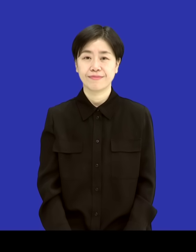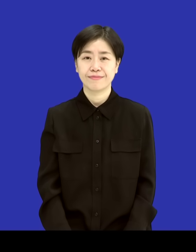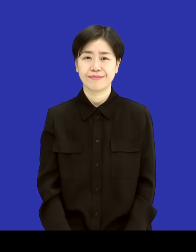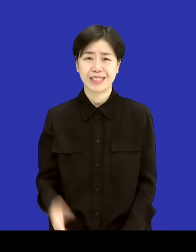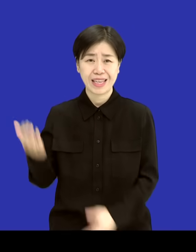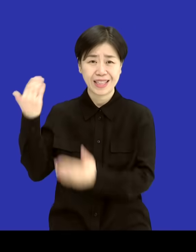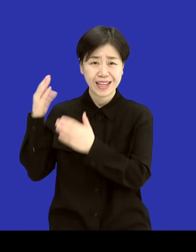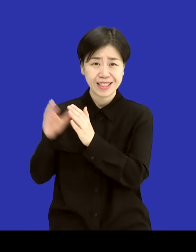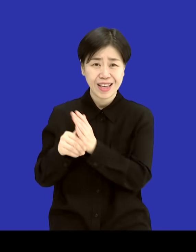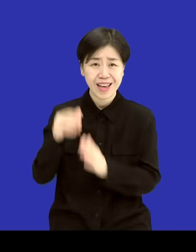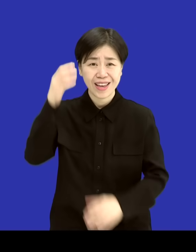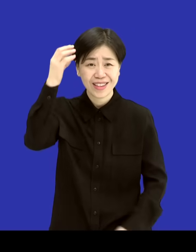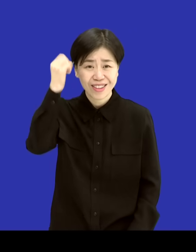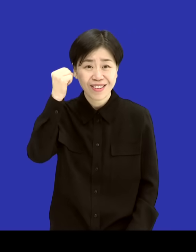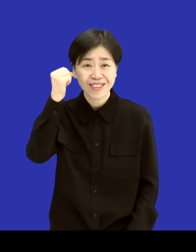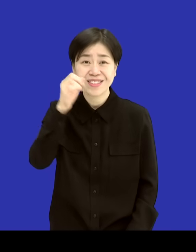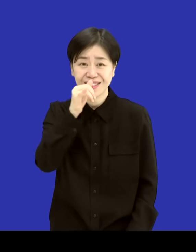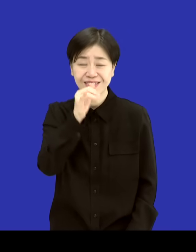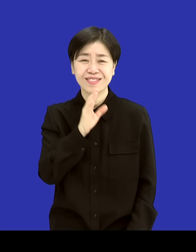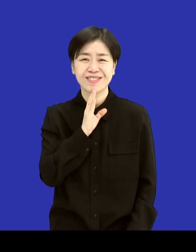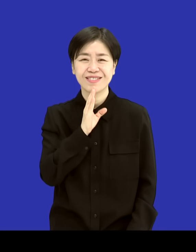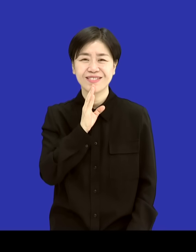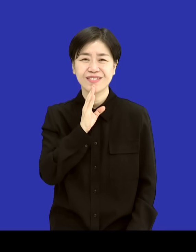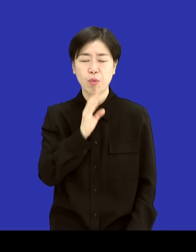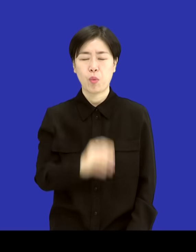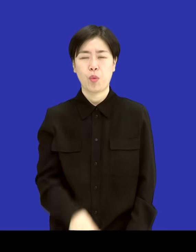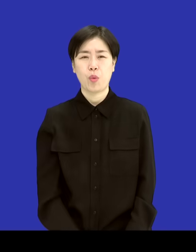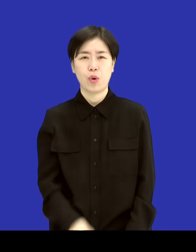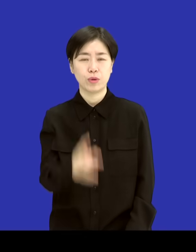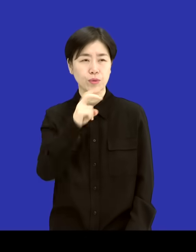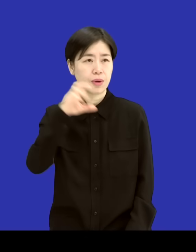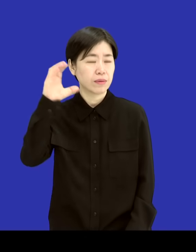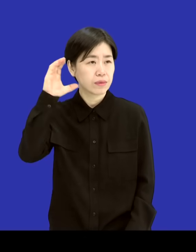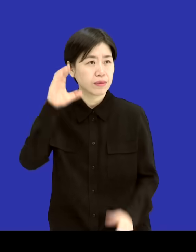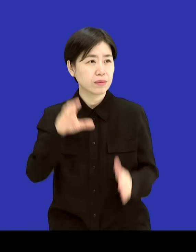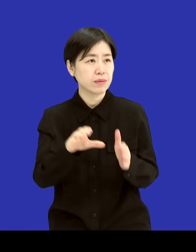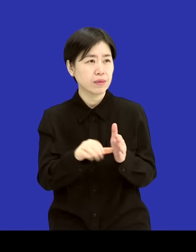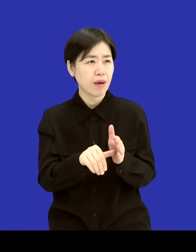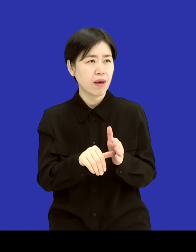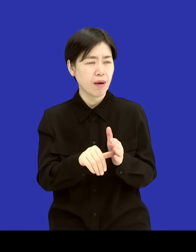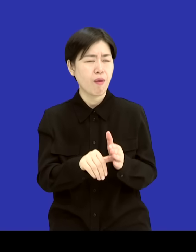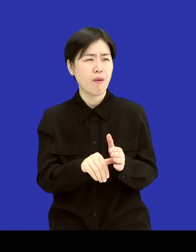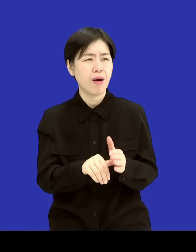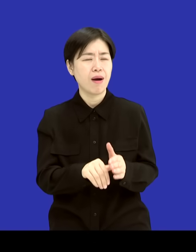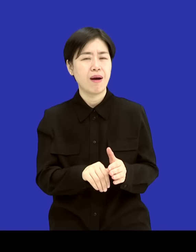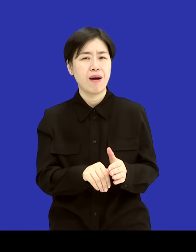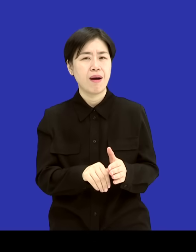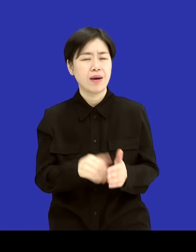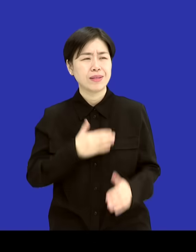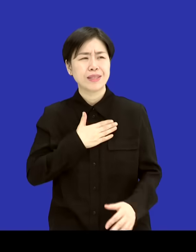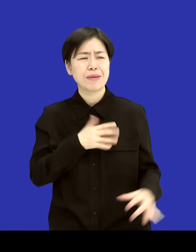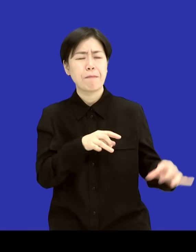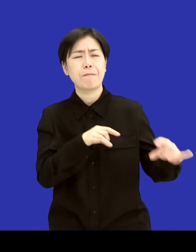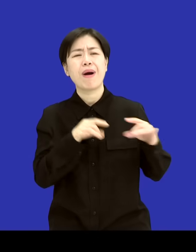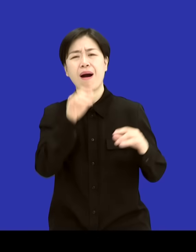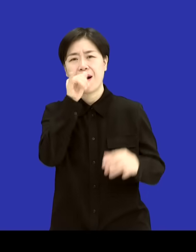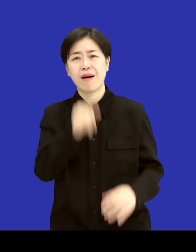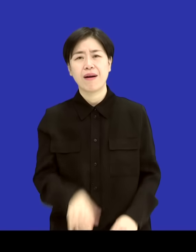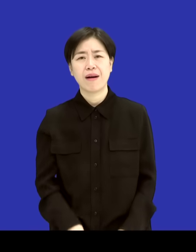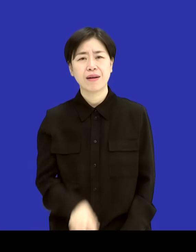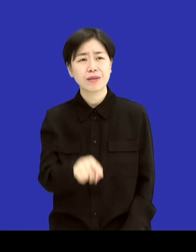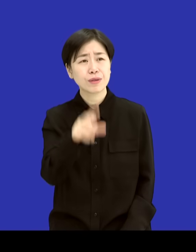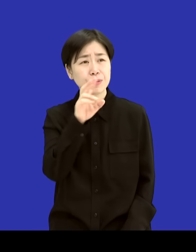그때 기억을 떠올리면서 아유, 참. 듣는데 네. 그런 감정이 보이더라고요. 네. 이걸 얼마나